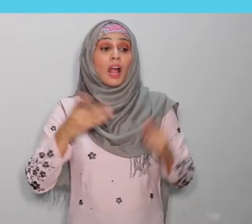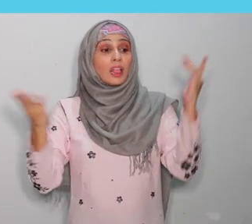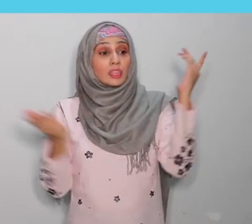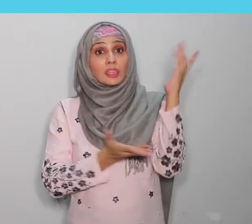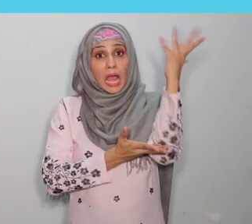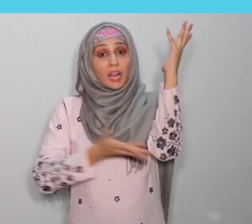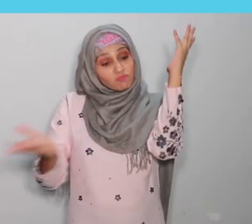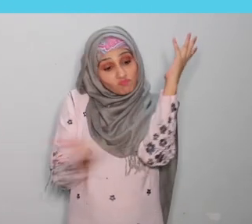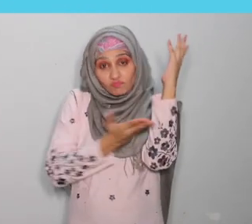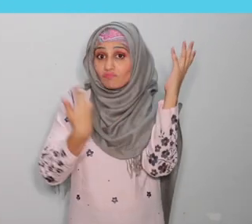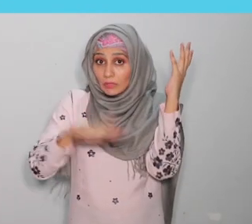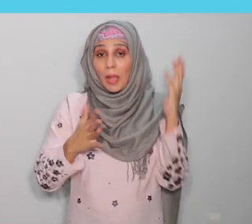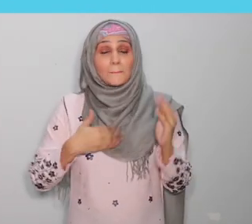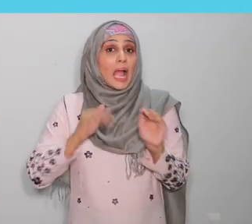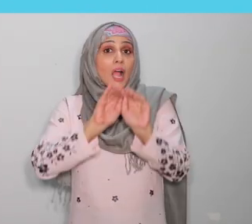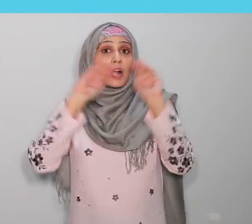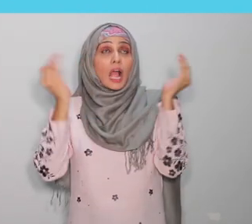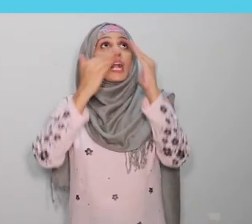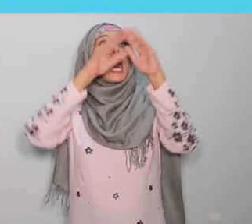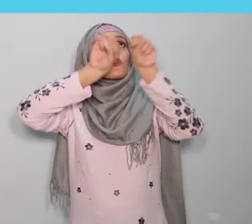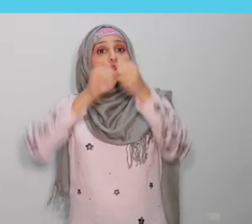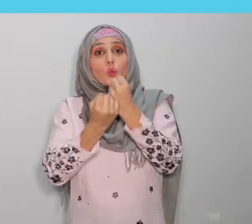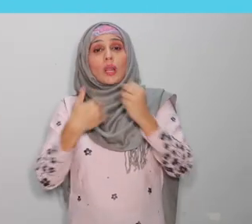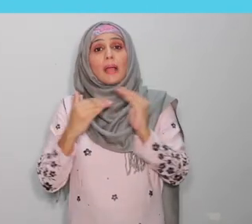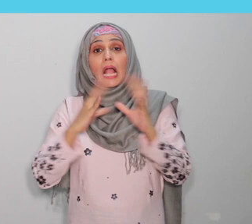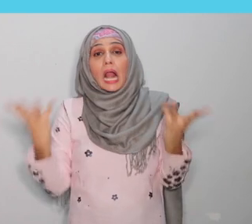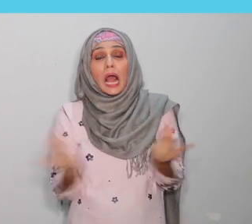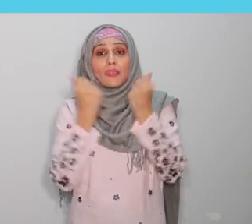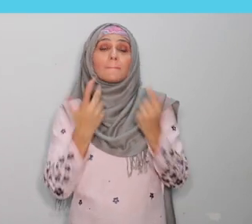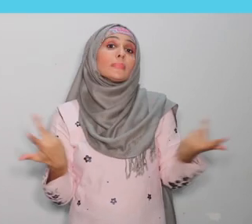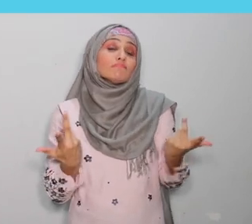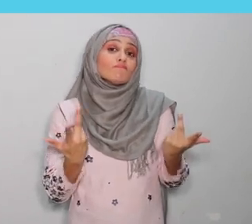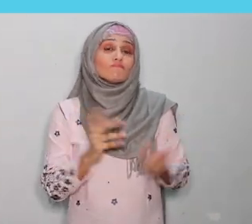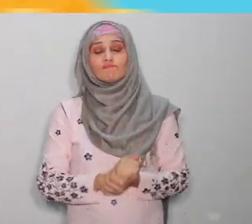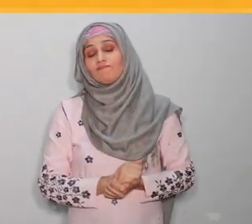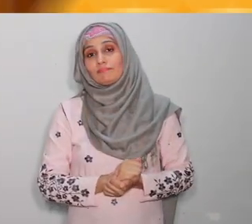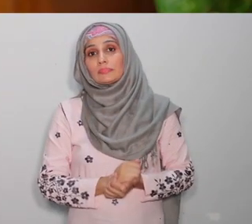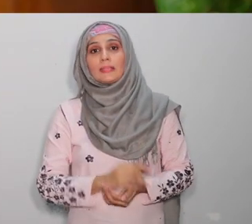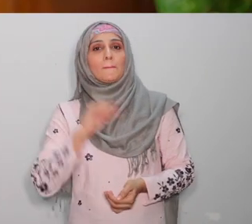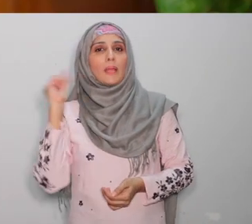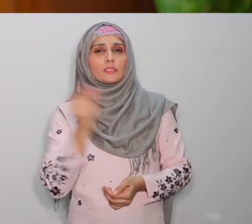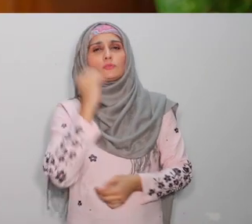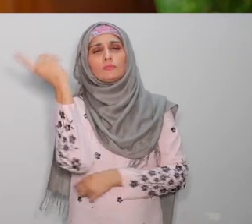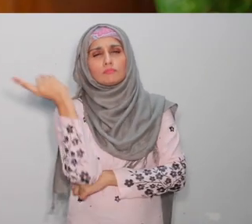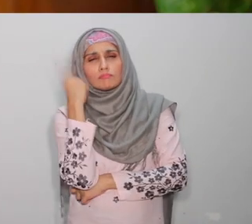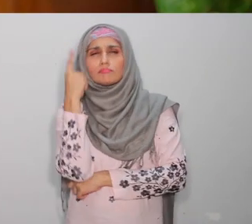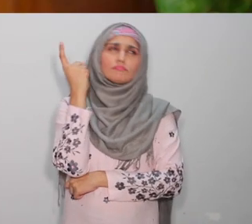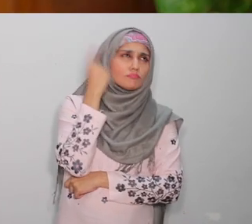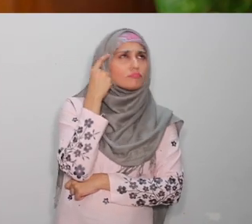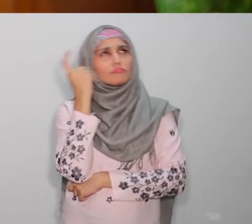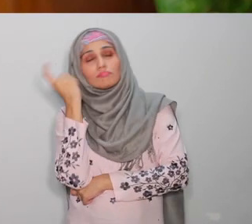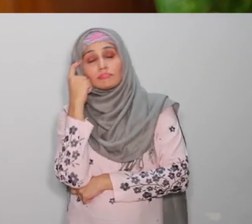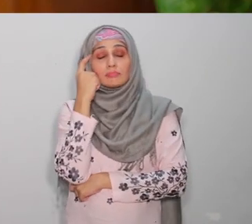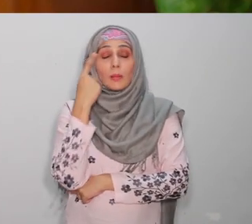अगर पेड़ कट गया तुम मेरा सारा खानदान तबाह हो जाएगा अब तो फिर आप भी ने कुछ